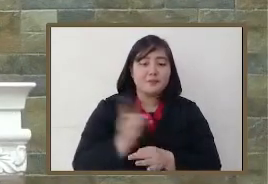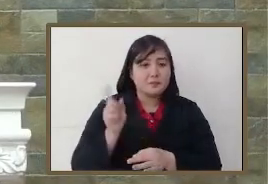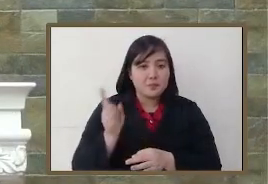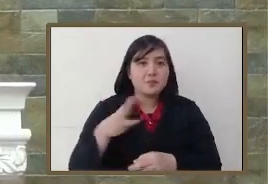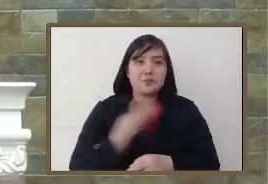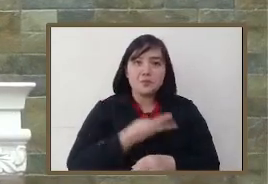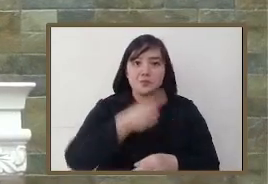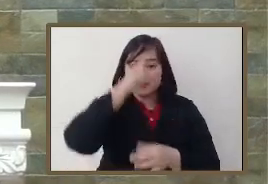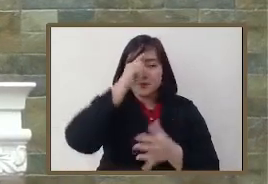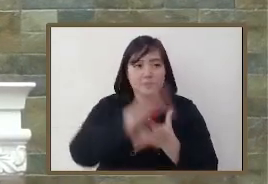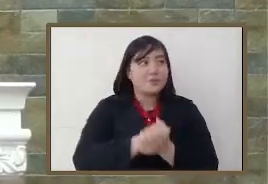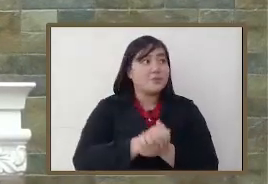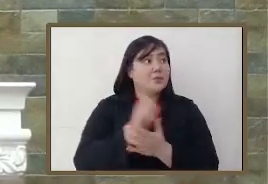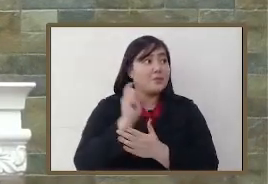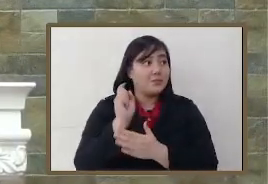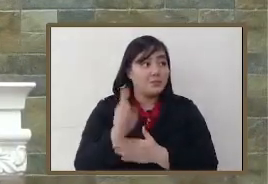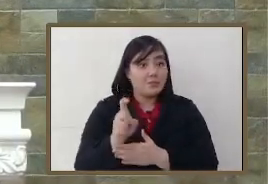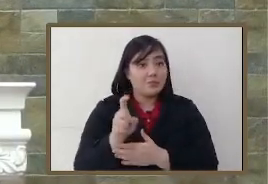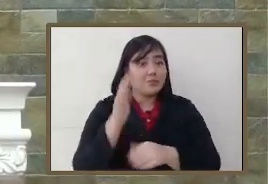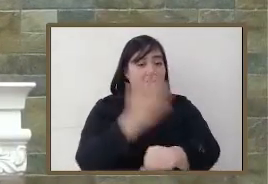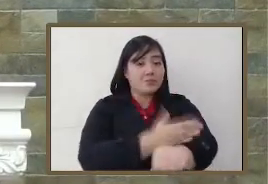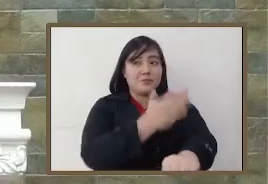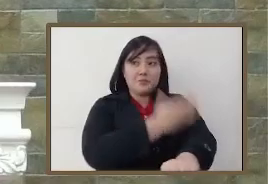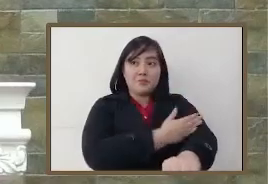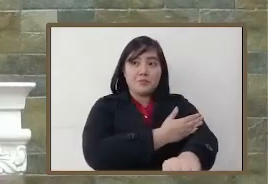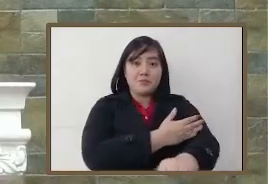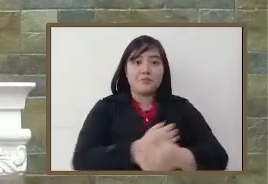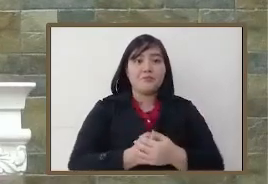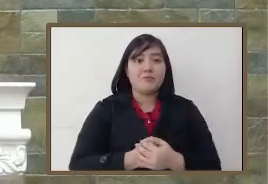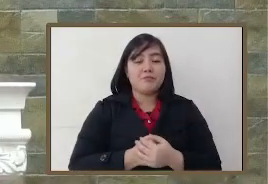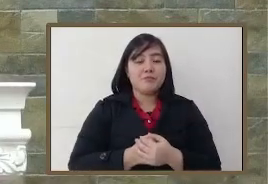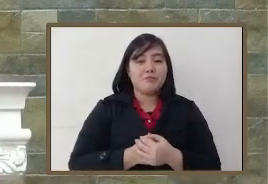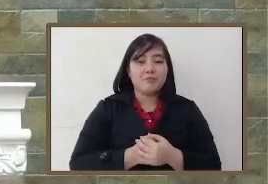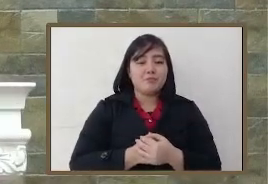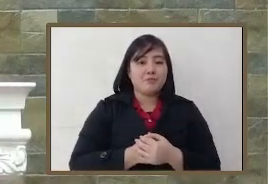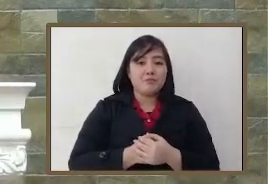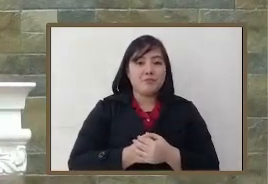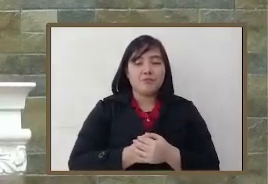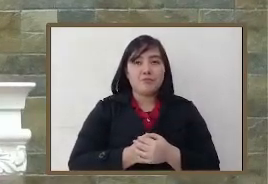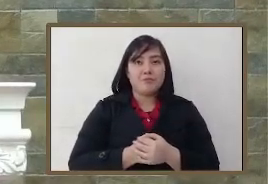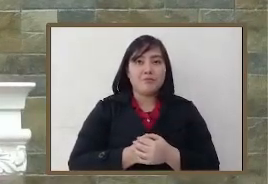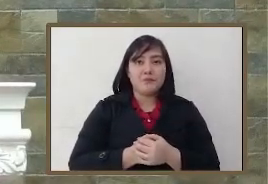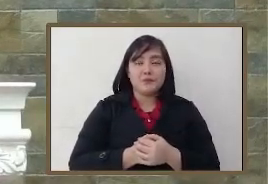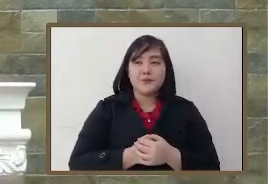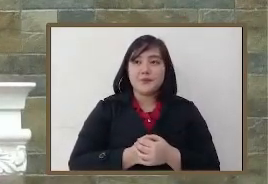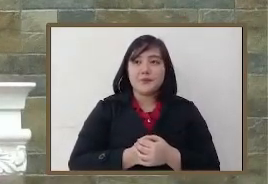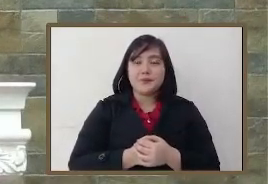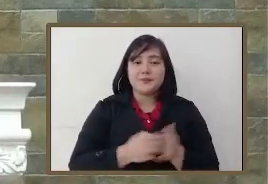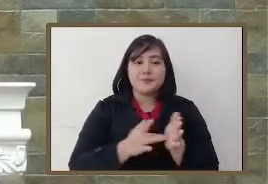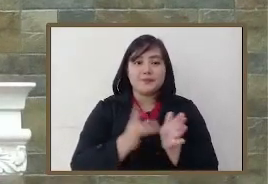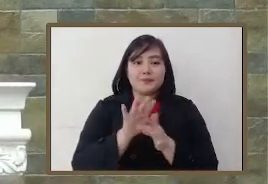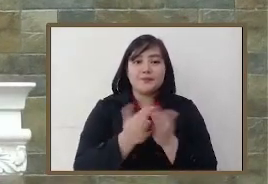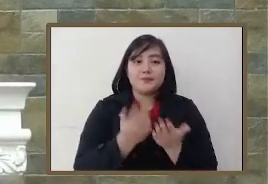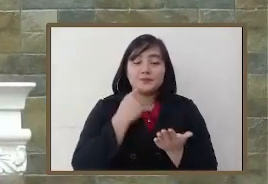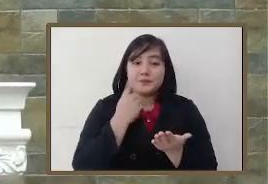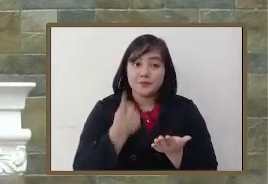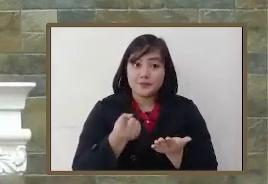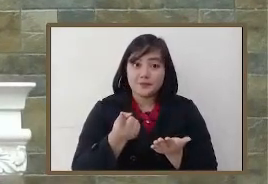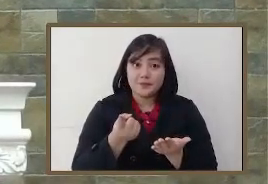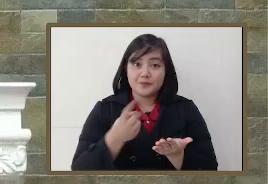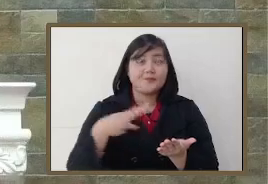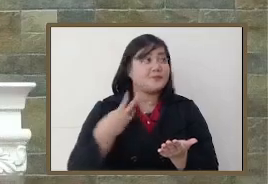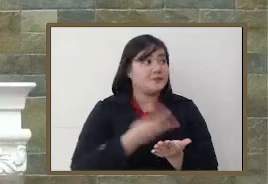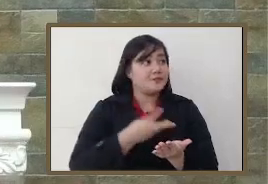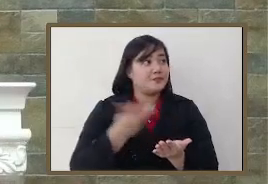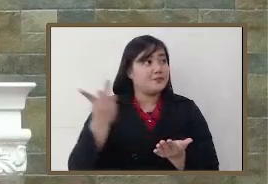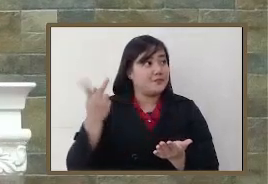pinaniniwalaan natin ay kinakailangang ma-develop natin yan. So, makikita niyo mga kapatid, kasi sabi ng Biblia rito, we already have